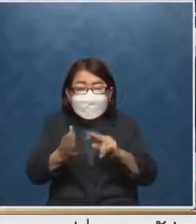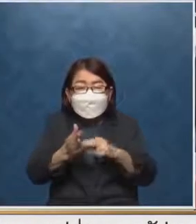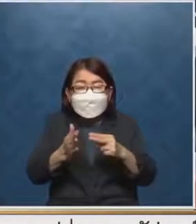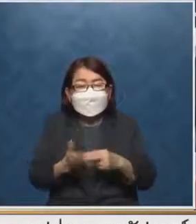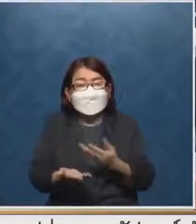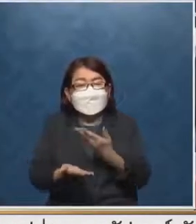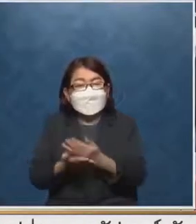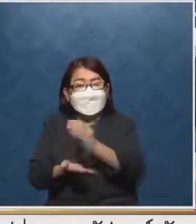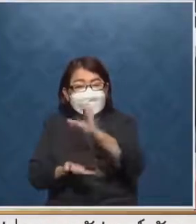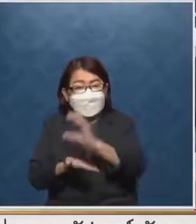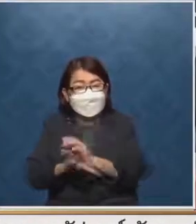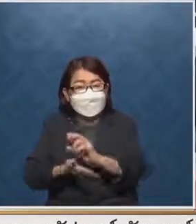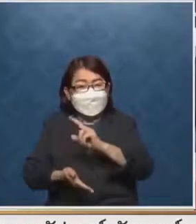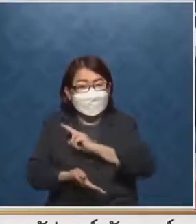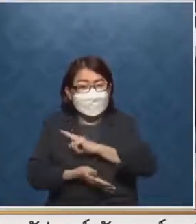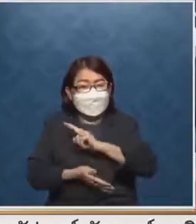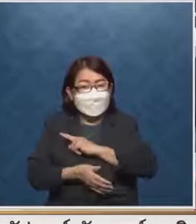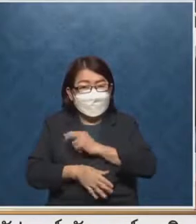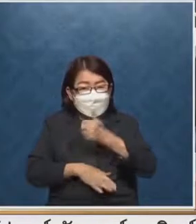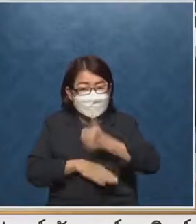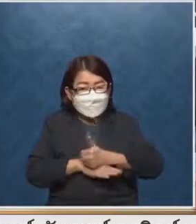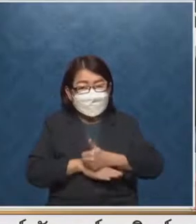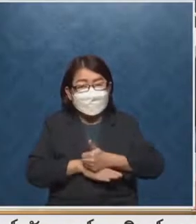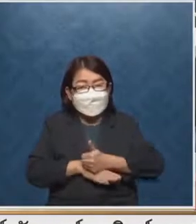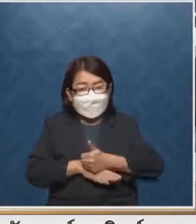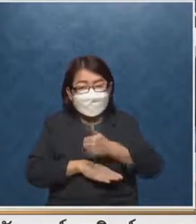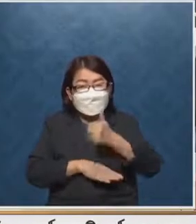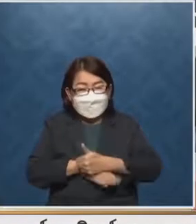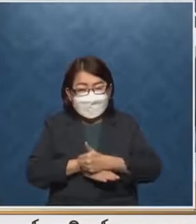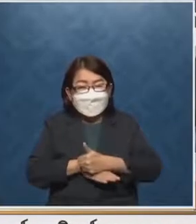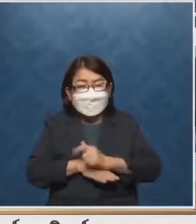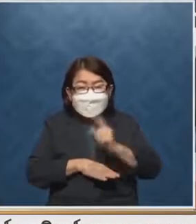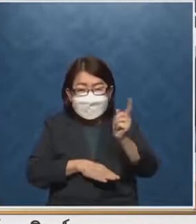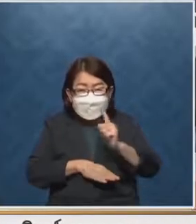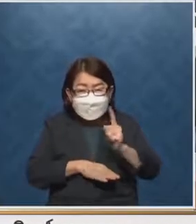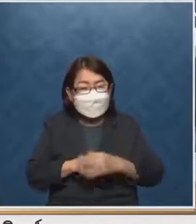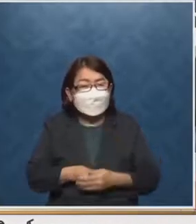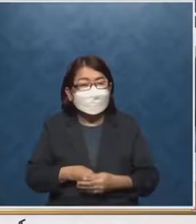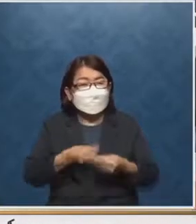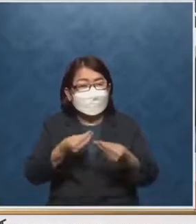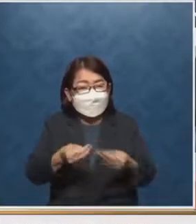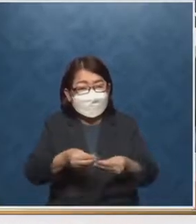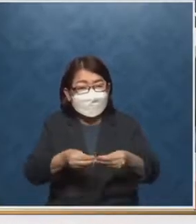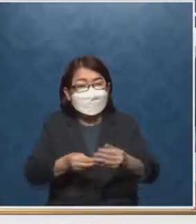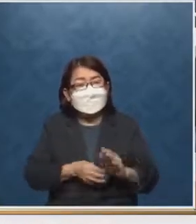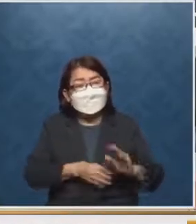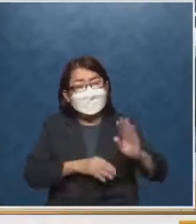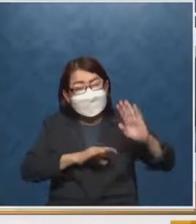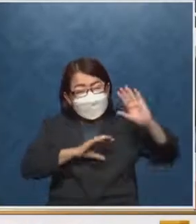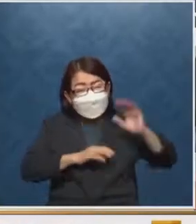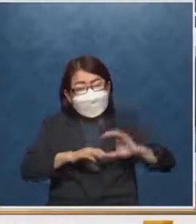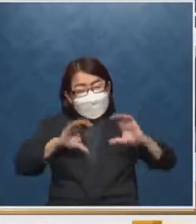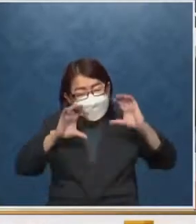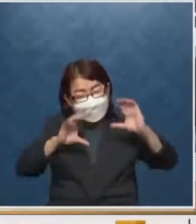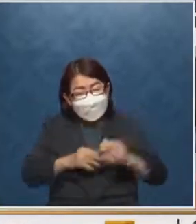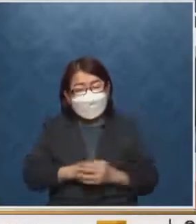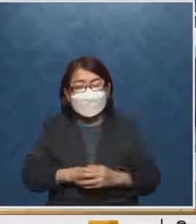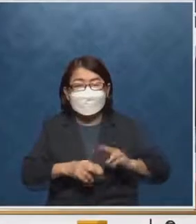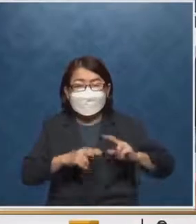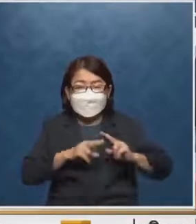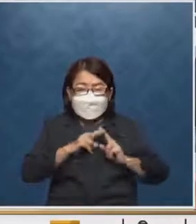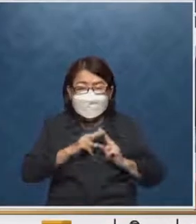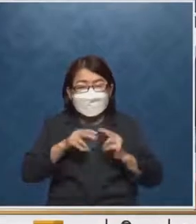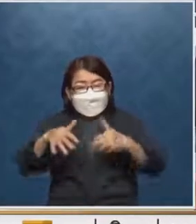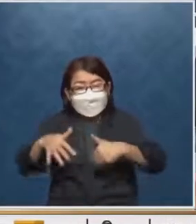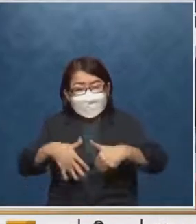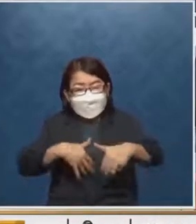นจะเป็นกำลังสำคัญในการสร้างการมีส่วนร่วมทั้งภาครัฐเอกชนประชาชนก